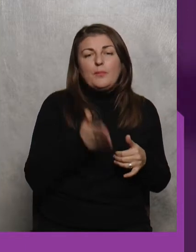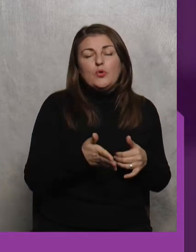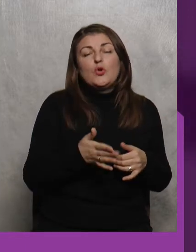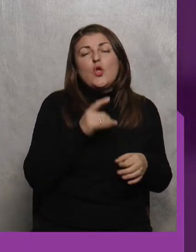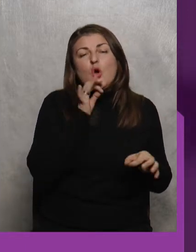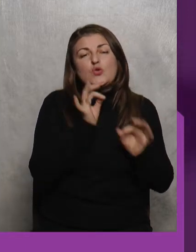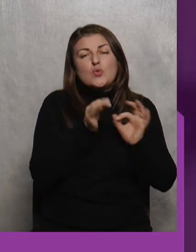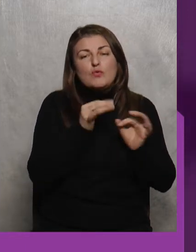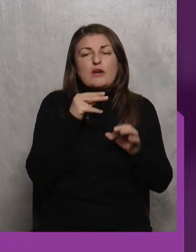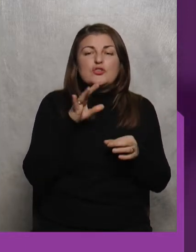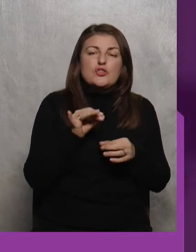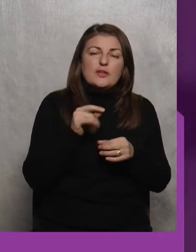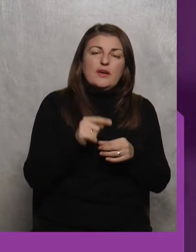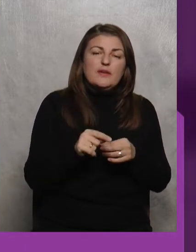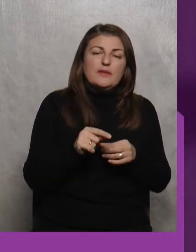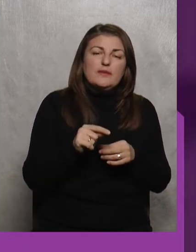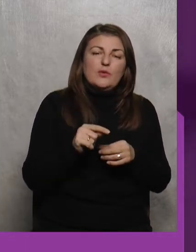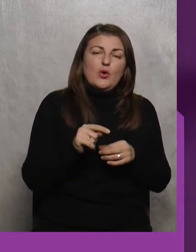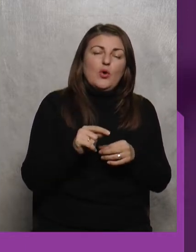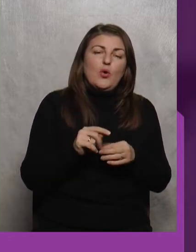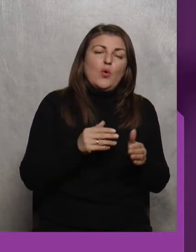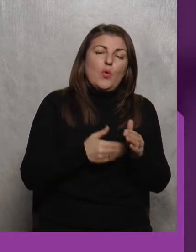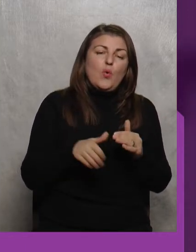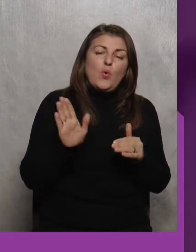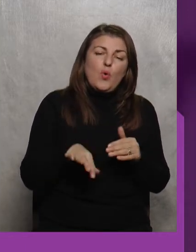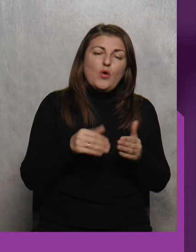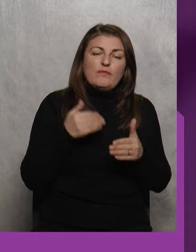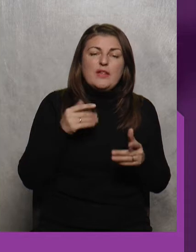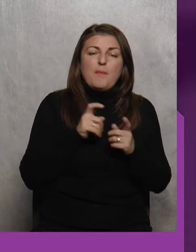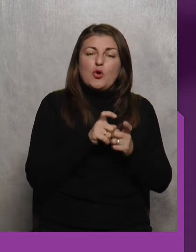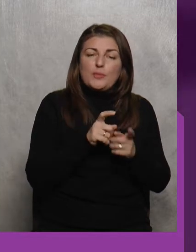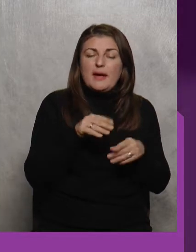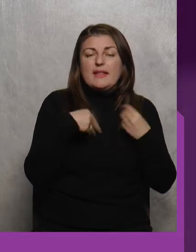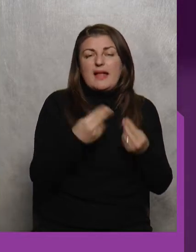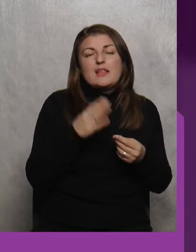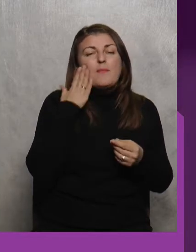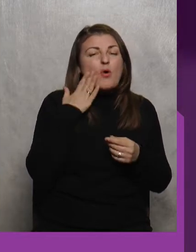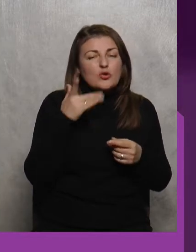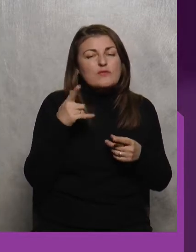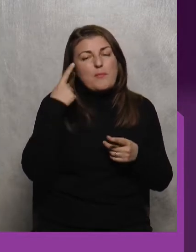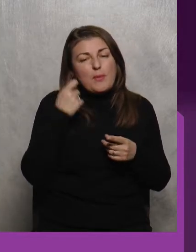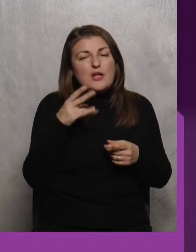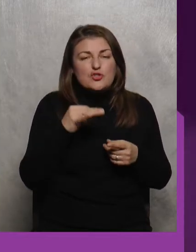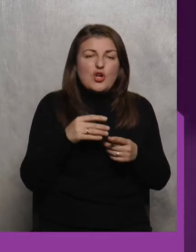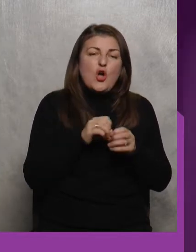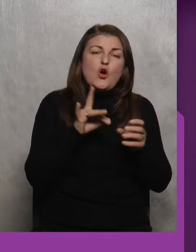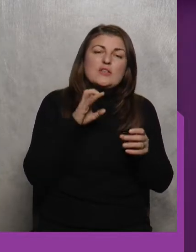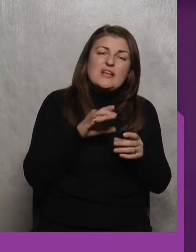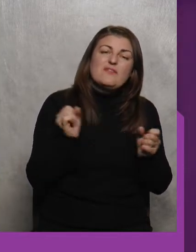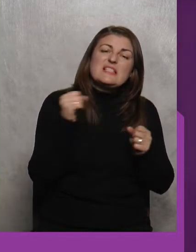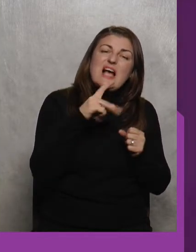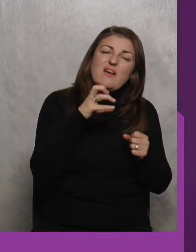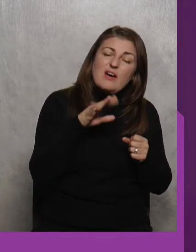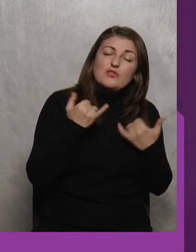будуть консультуватися, чи уход від боротьби дати молдавському спортсмену і попередження дати, чи розрив захвату. О,